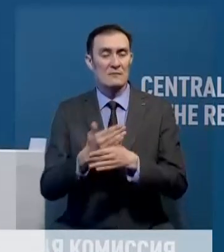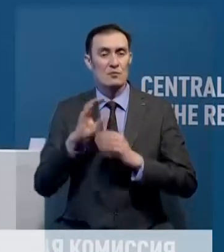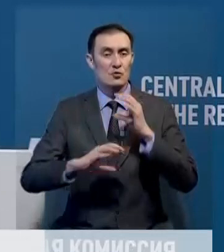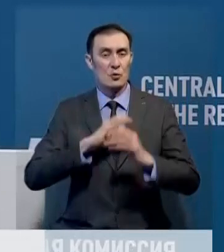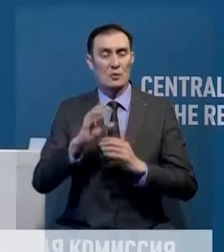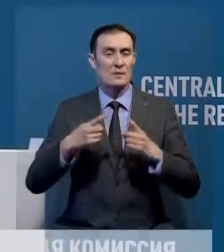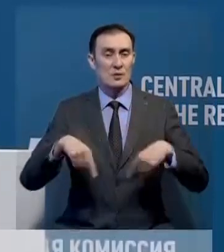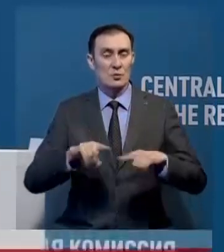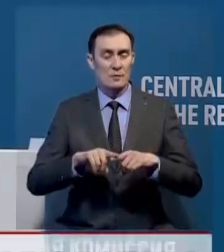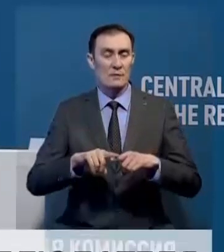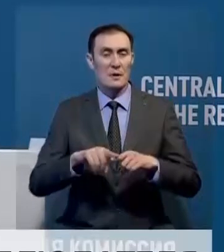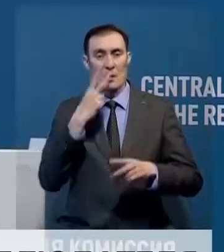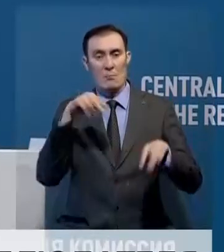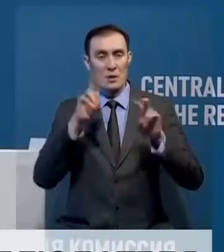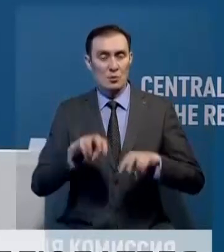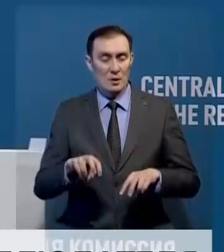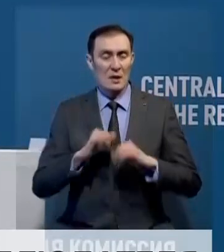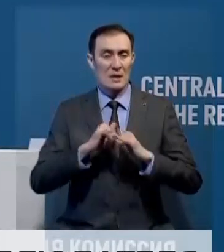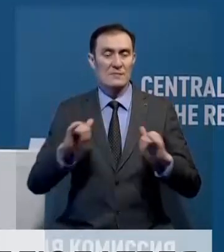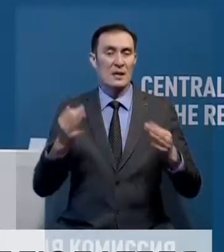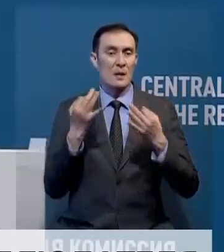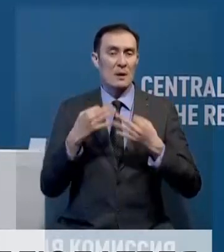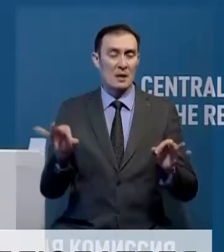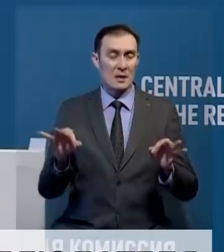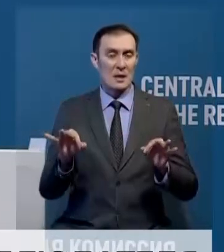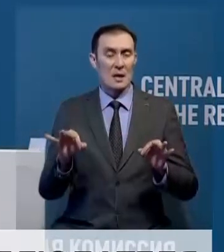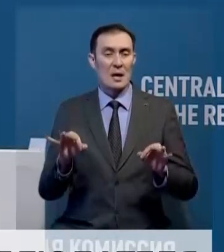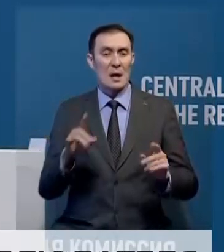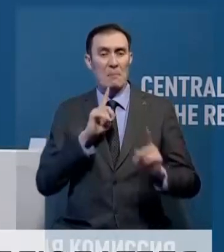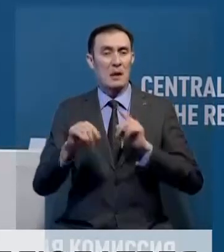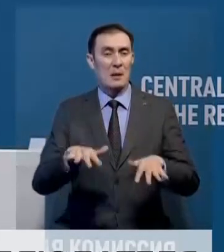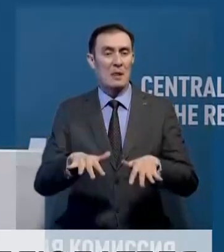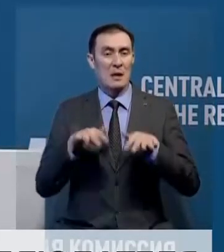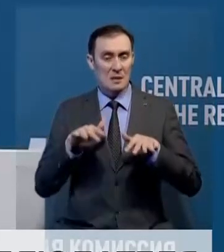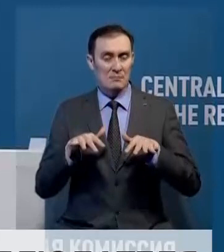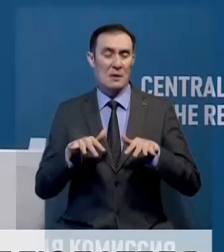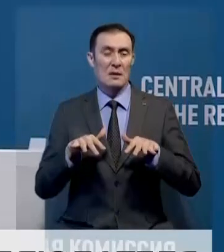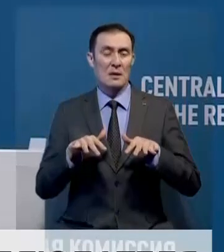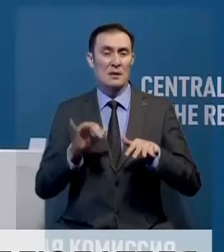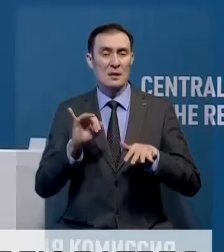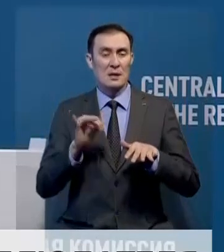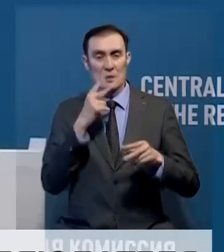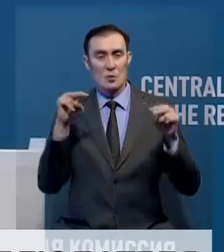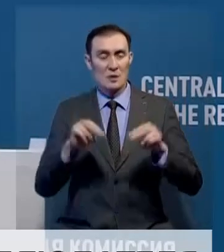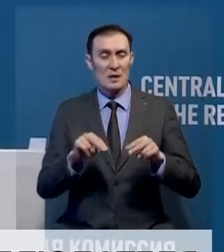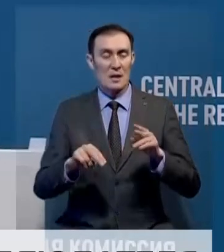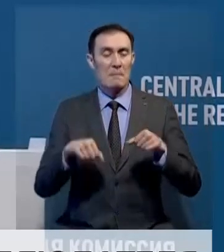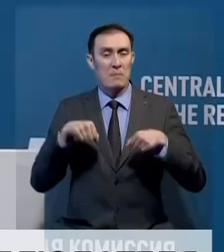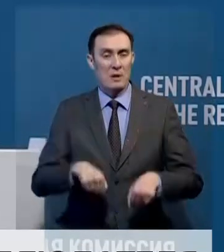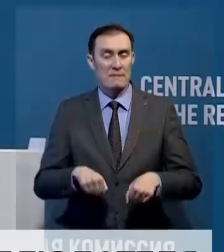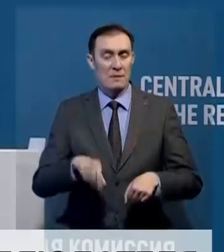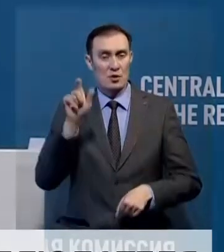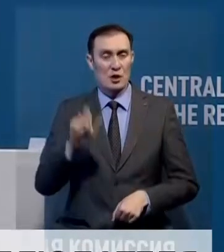Международного института мониторинга развития демократии, парламентаризма и соблюдение избирательных прав